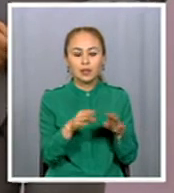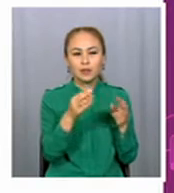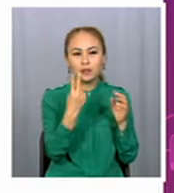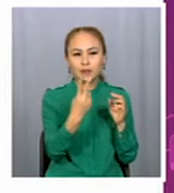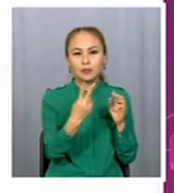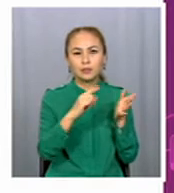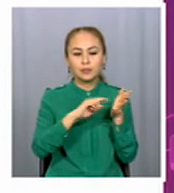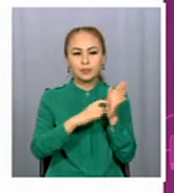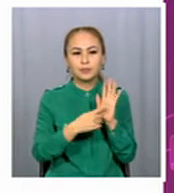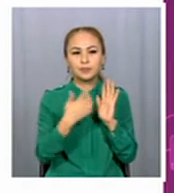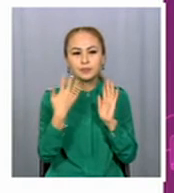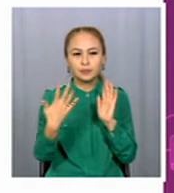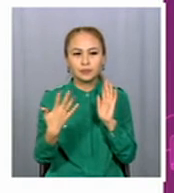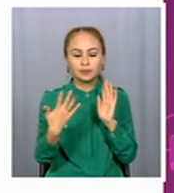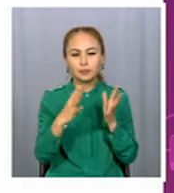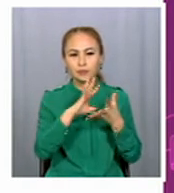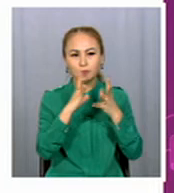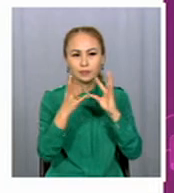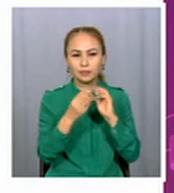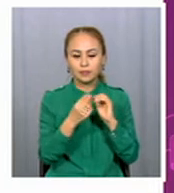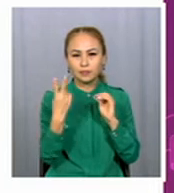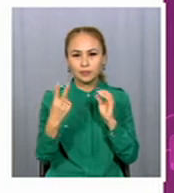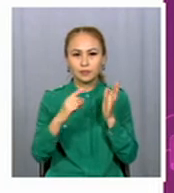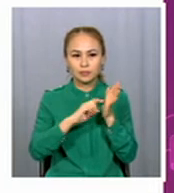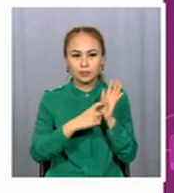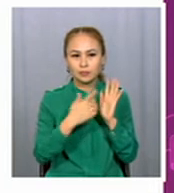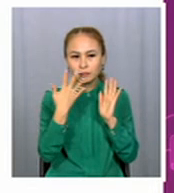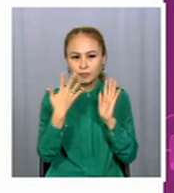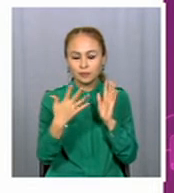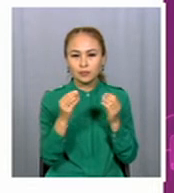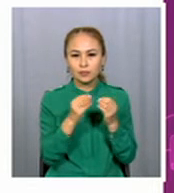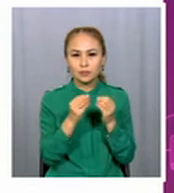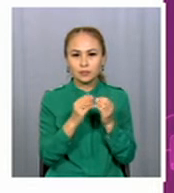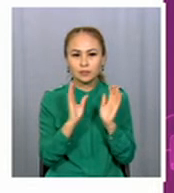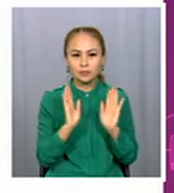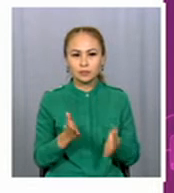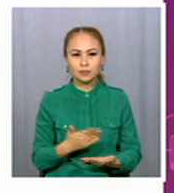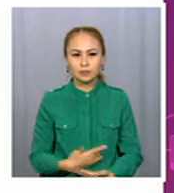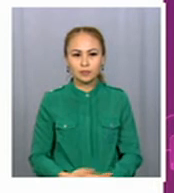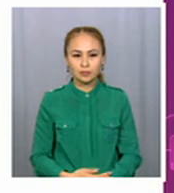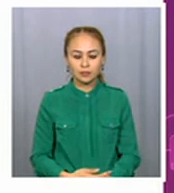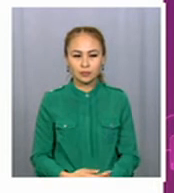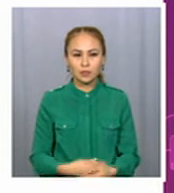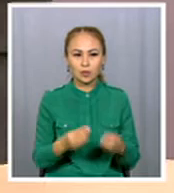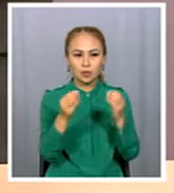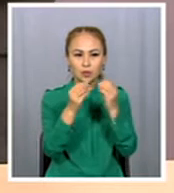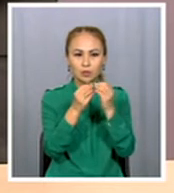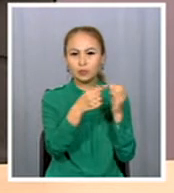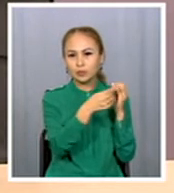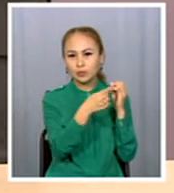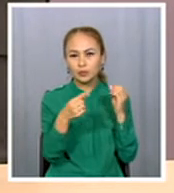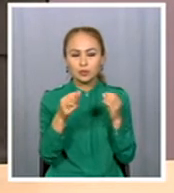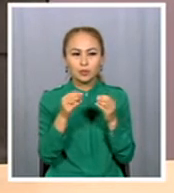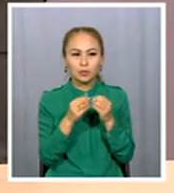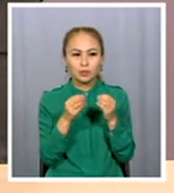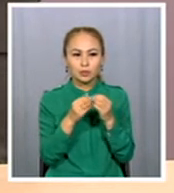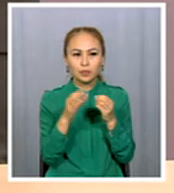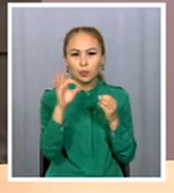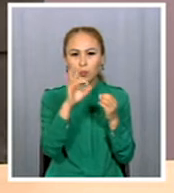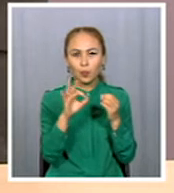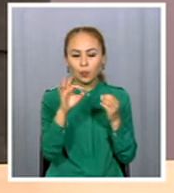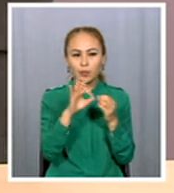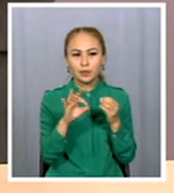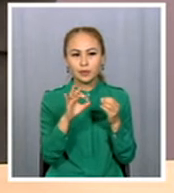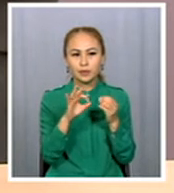5-ке көбейтеміз. 2 мен 5-тің көбейтіндісі 10-ға тең. Ал 10 мен 10-ның айырмасы 0-ге